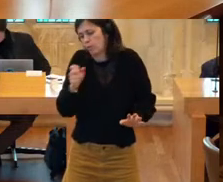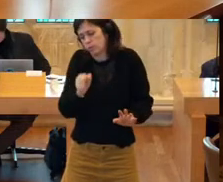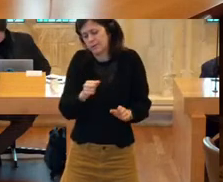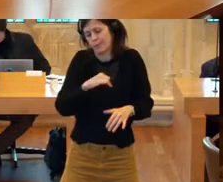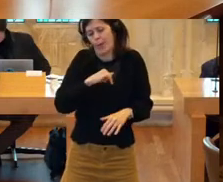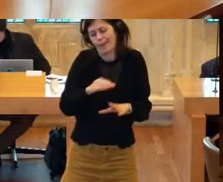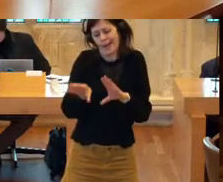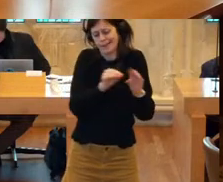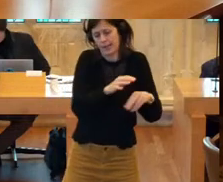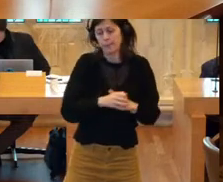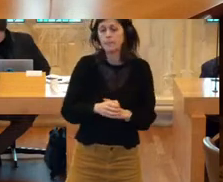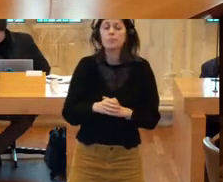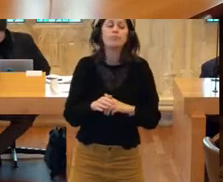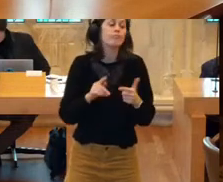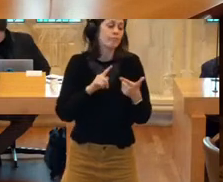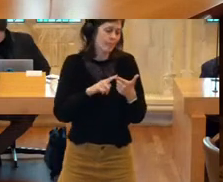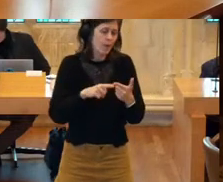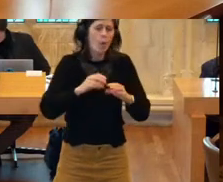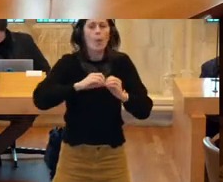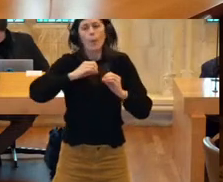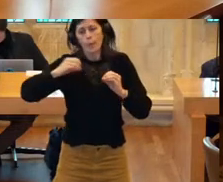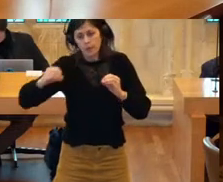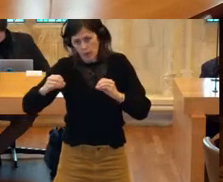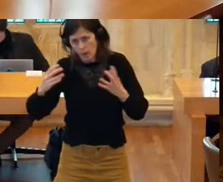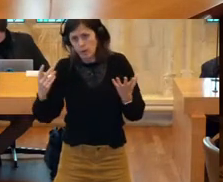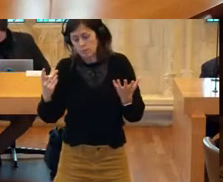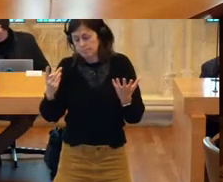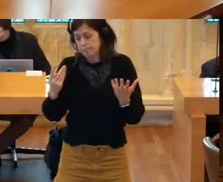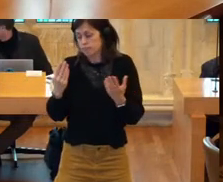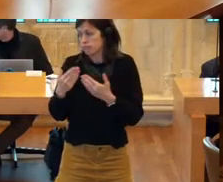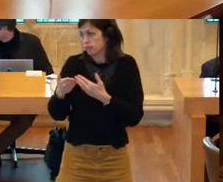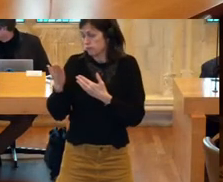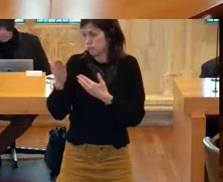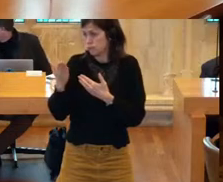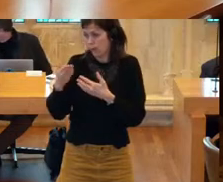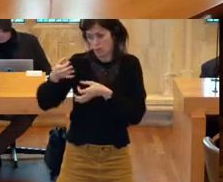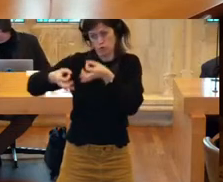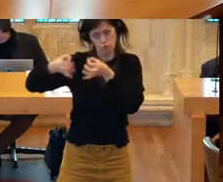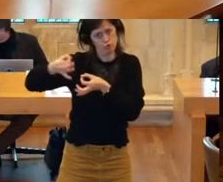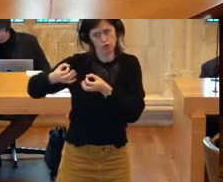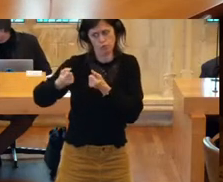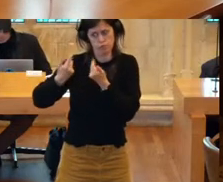concerne Ouistreham, il y a un certain nombre de prescriptions qui ont été données par le juge.